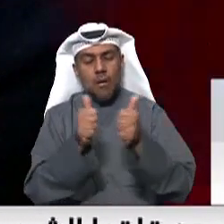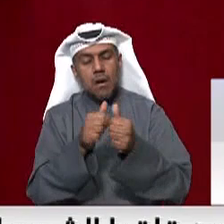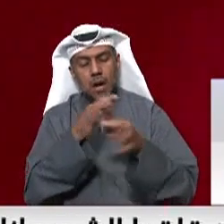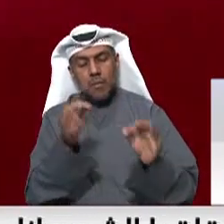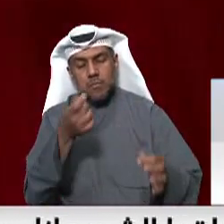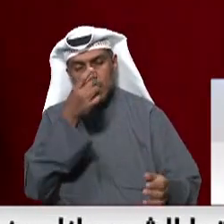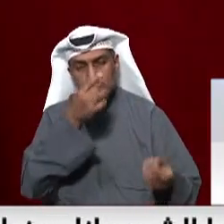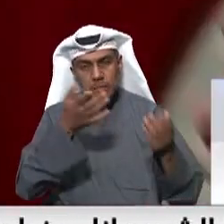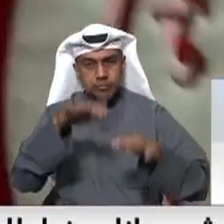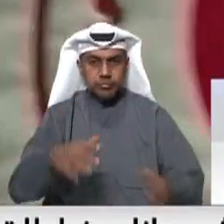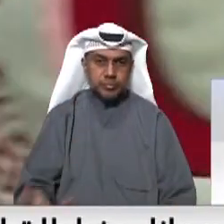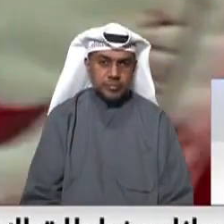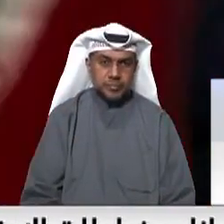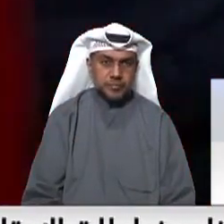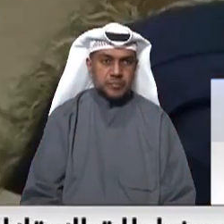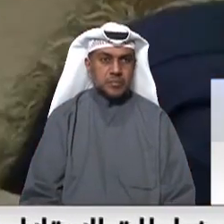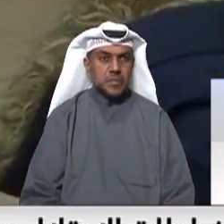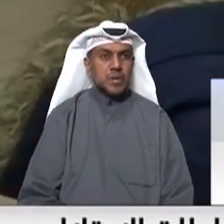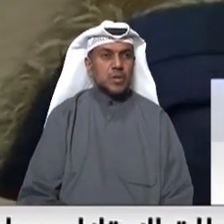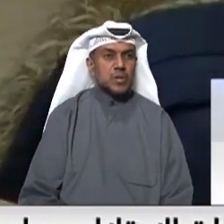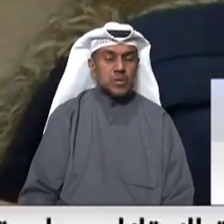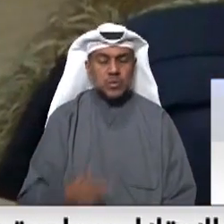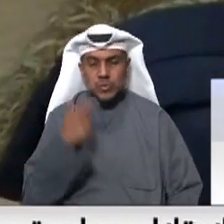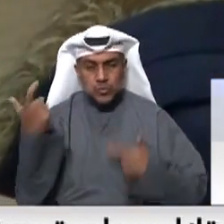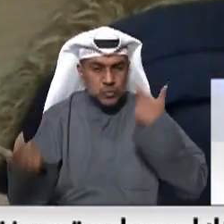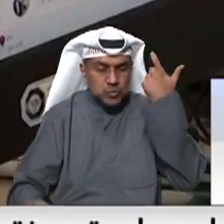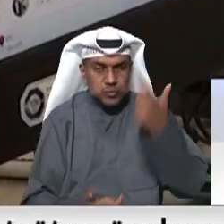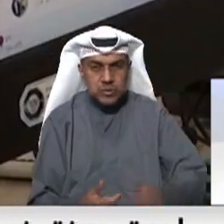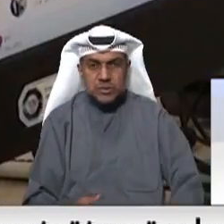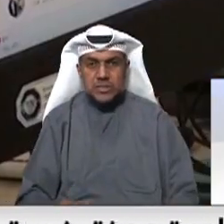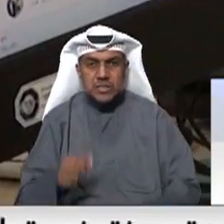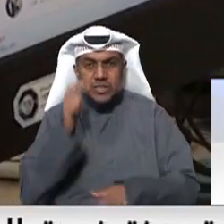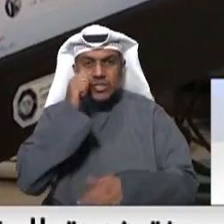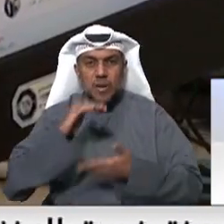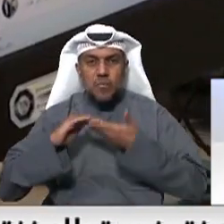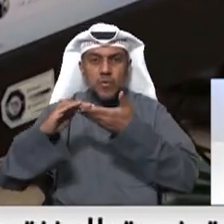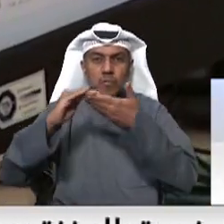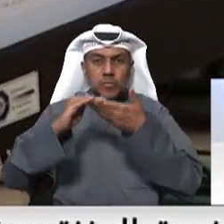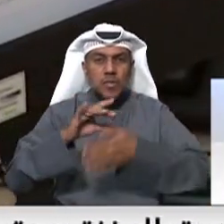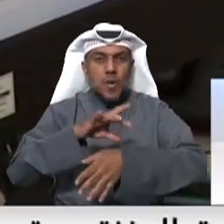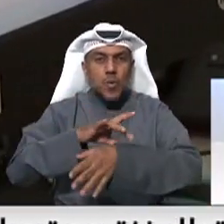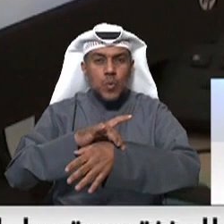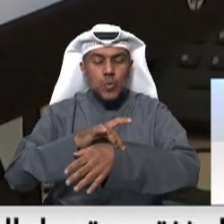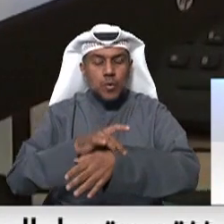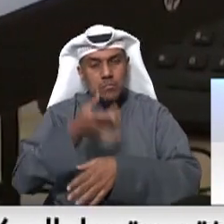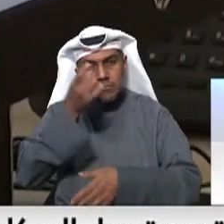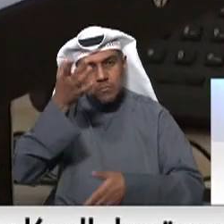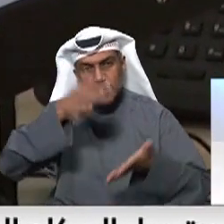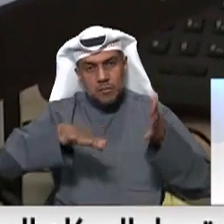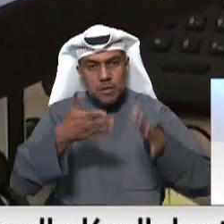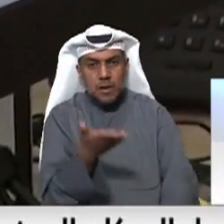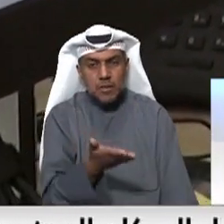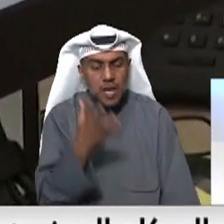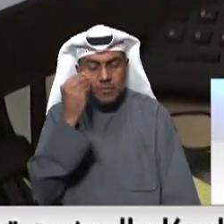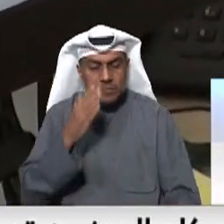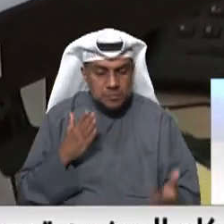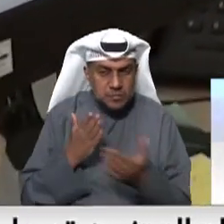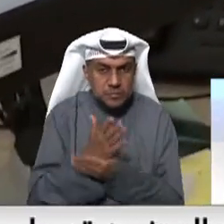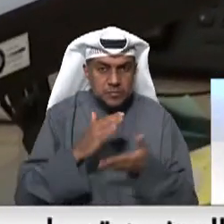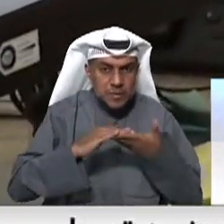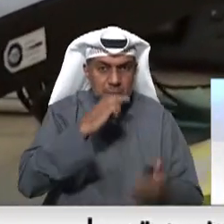الفلسطيني العثور على جثمان مسعفين شهيدين بعد فقد أثرهما بمهمة إنقاذ الطفلة